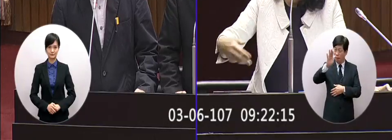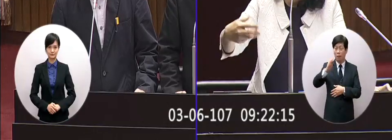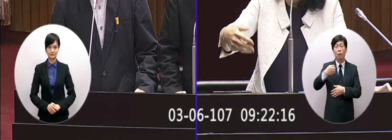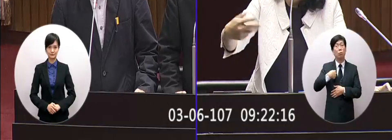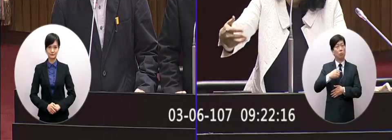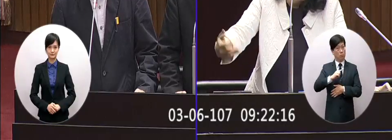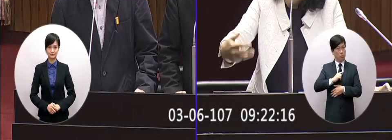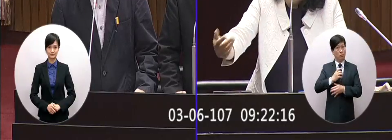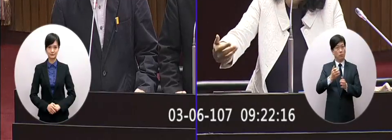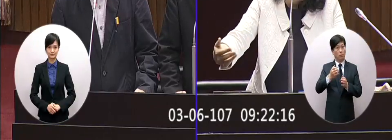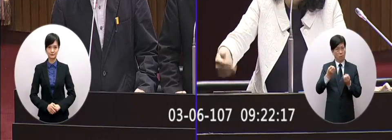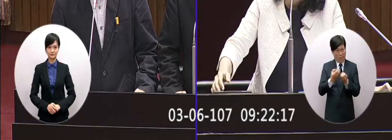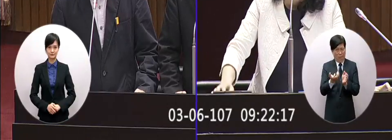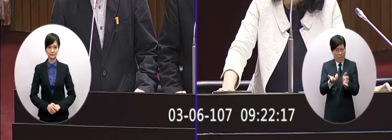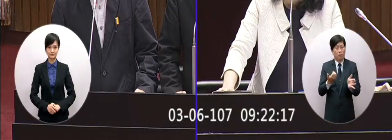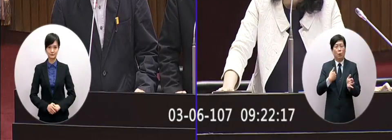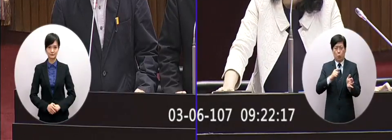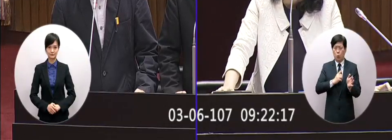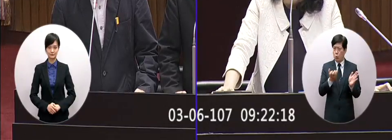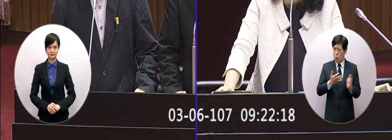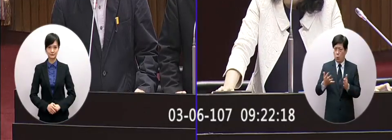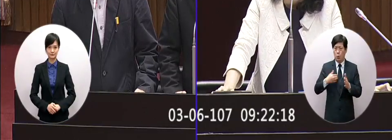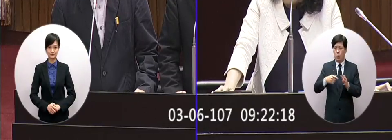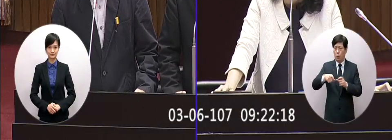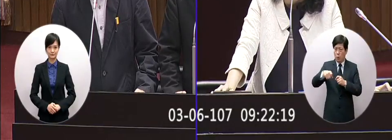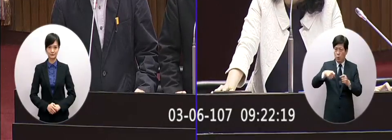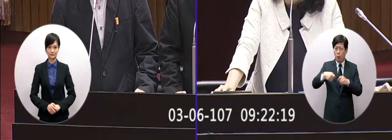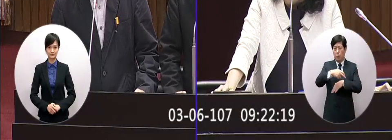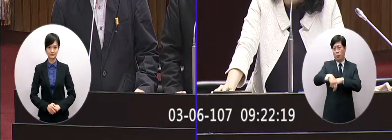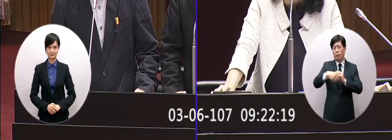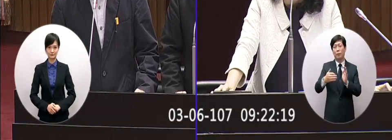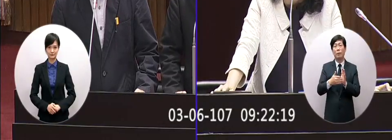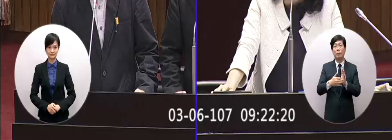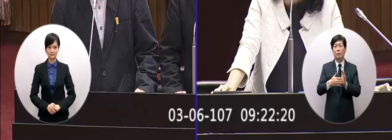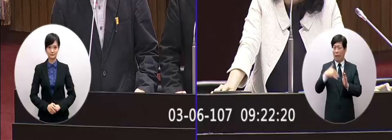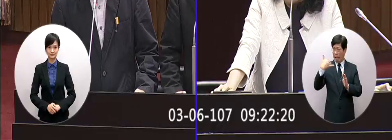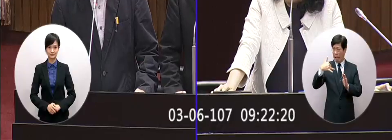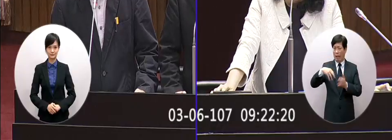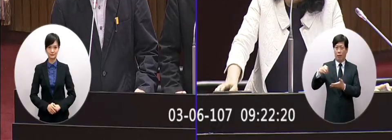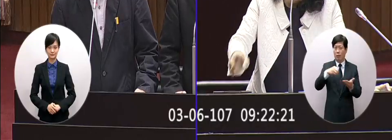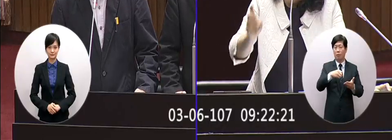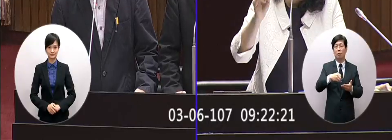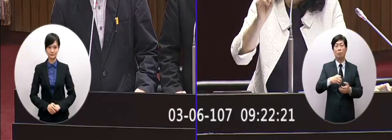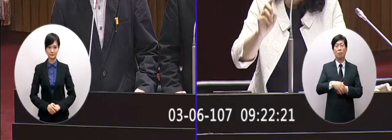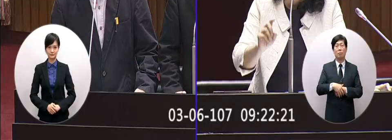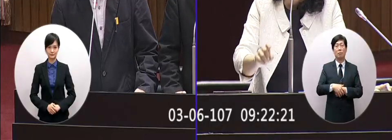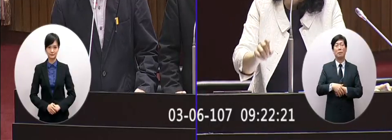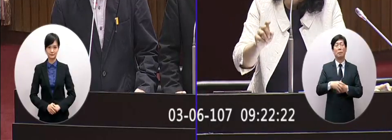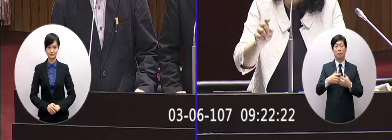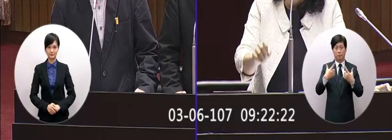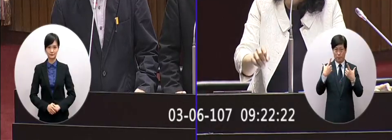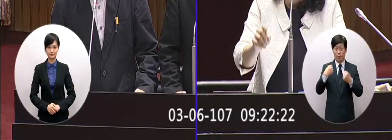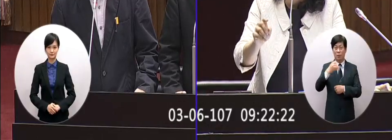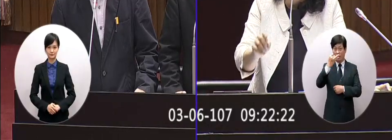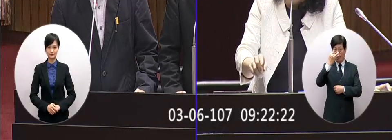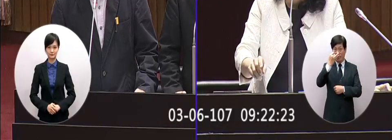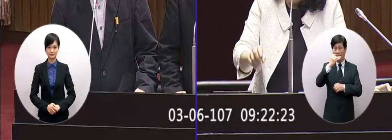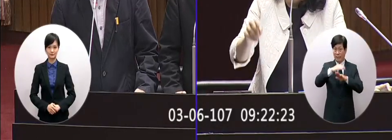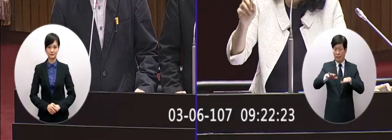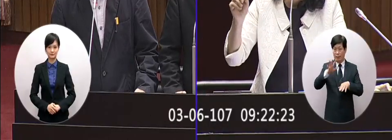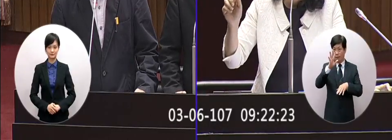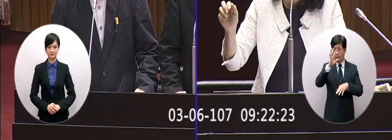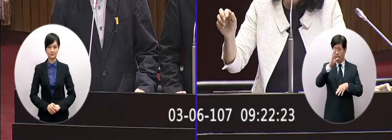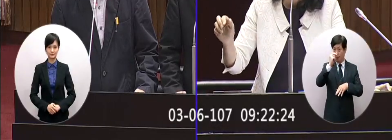们已经灾前已经在做这个细部的这个规划了，只是还没有送，就是一个我们吉安特搜